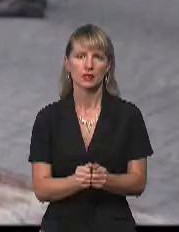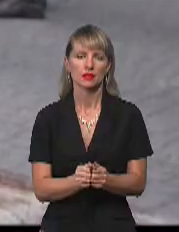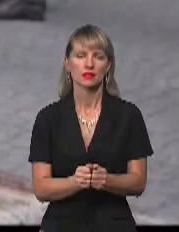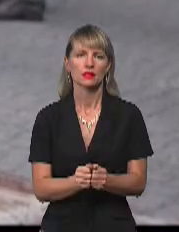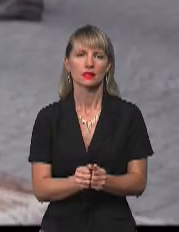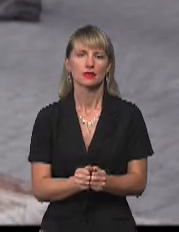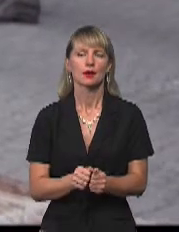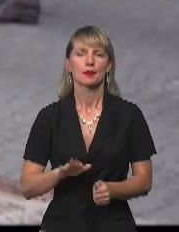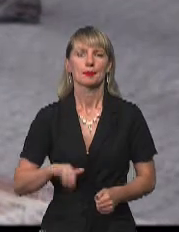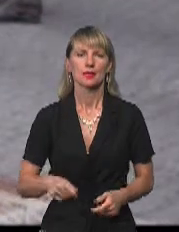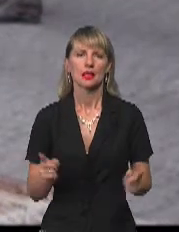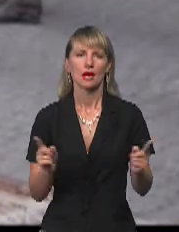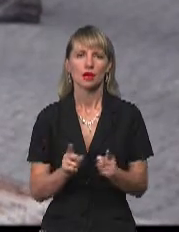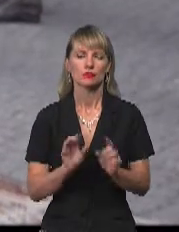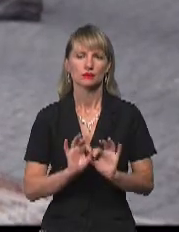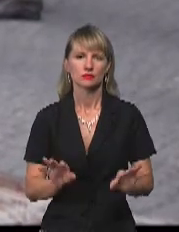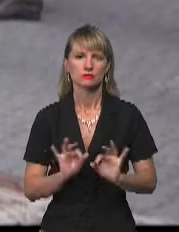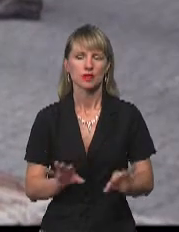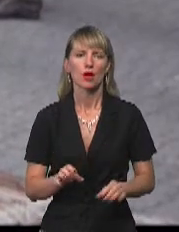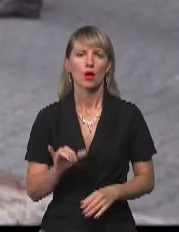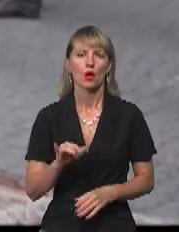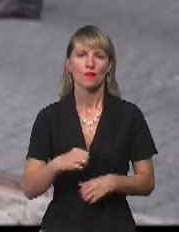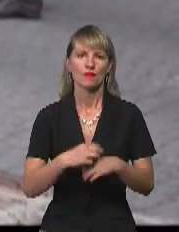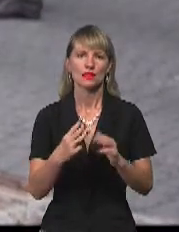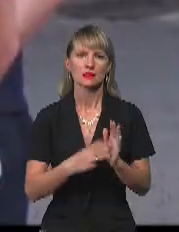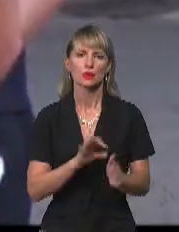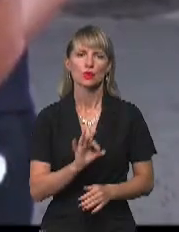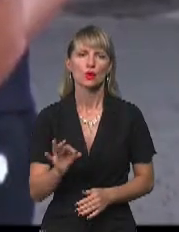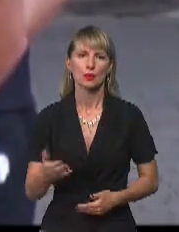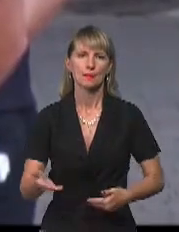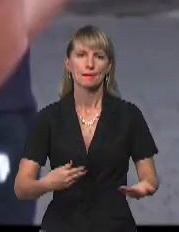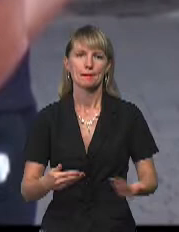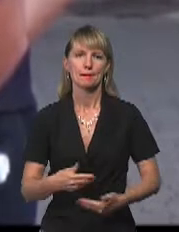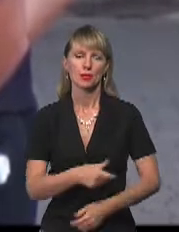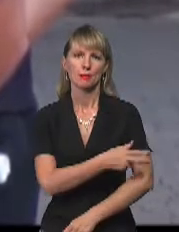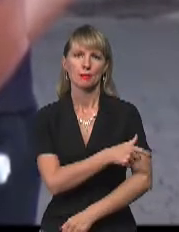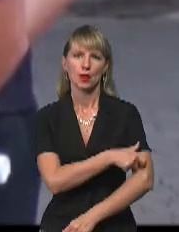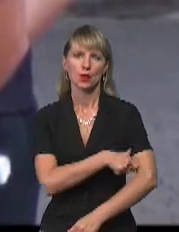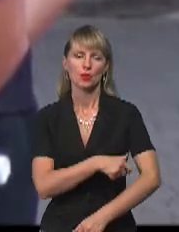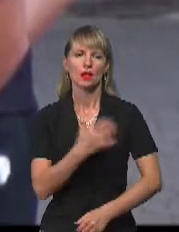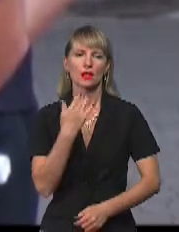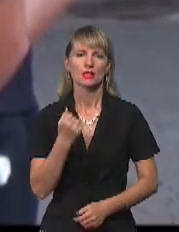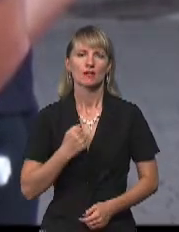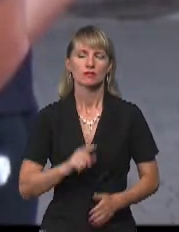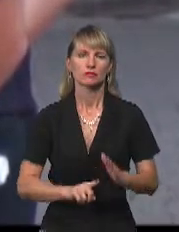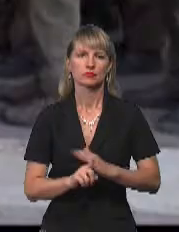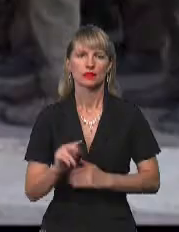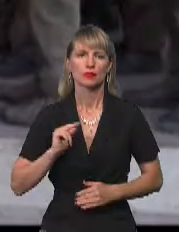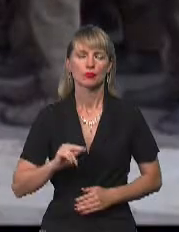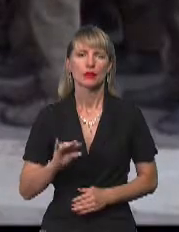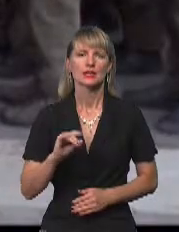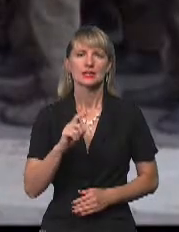затримання. Після короткого інструктажу о 18-й годині піші патрулі нацгвардійців заступили на службу за